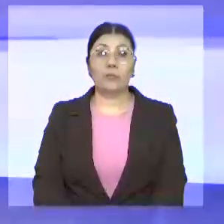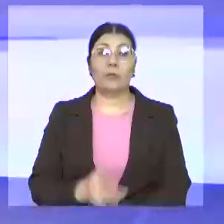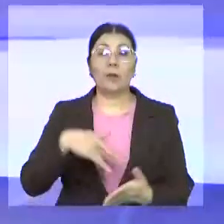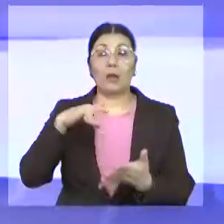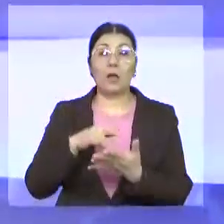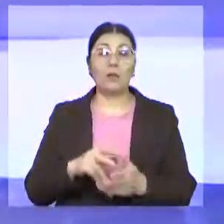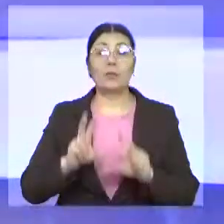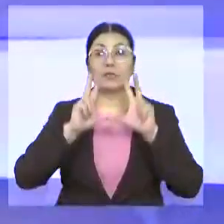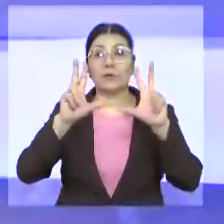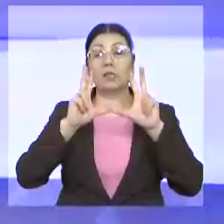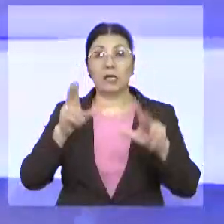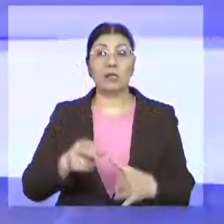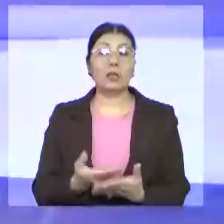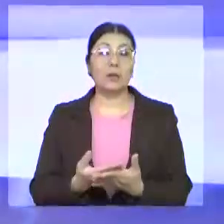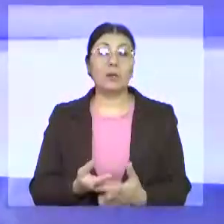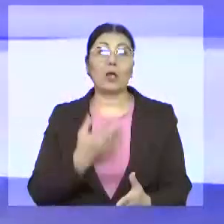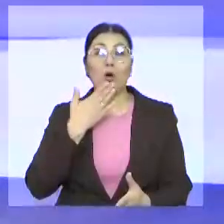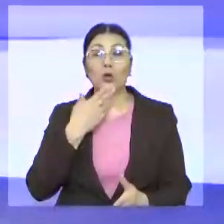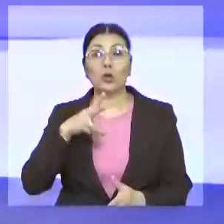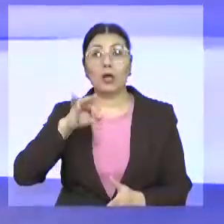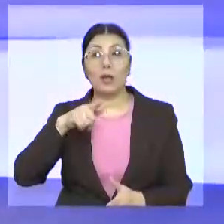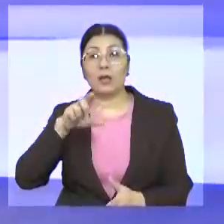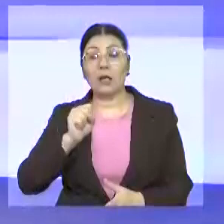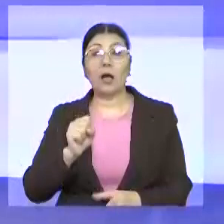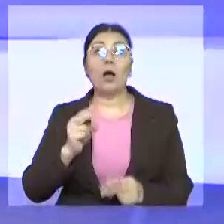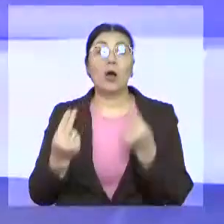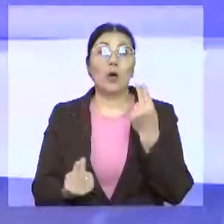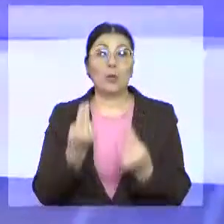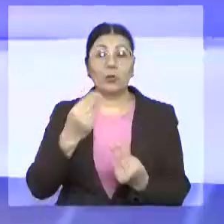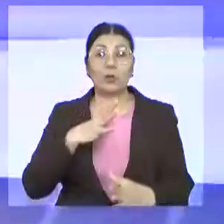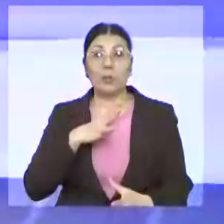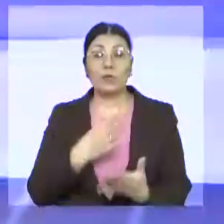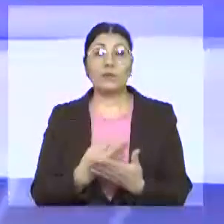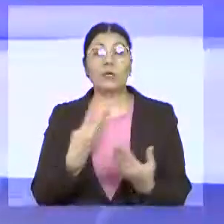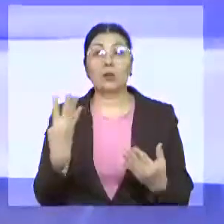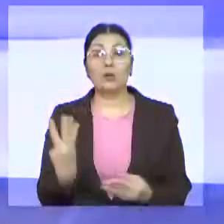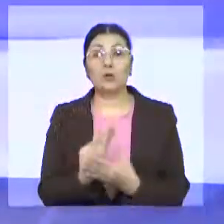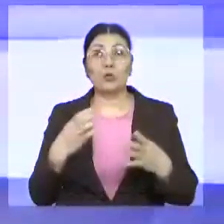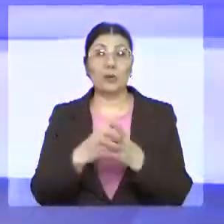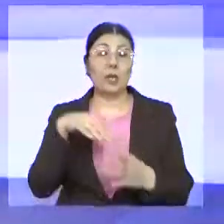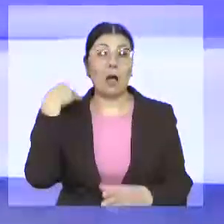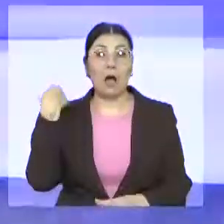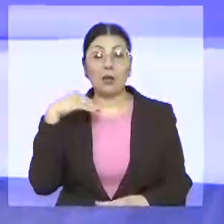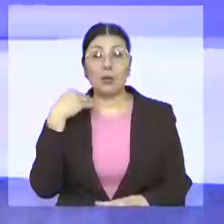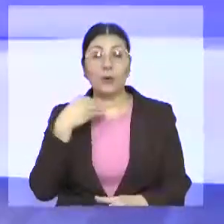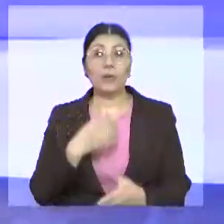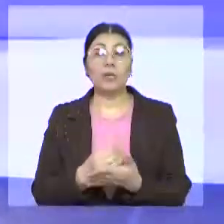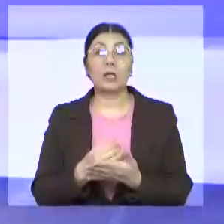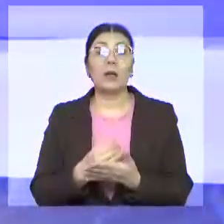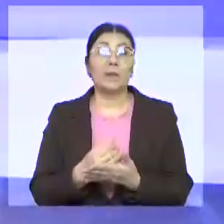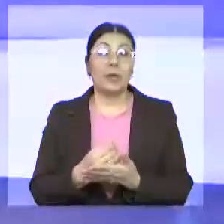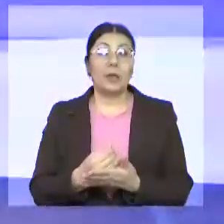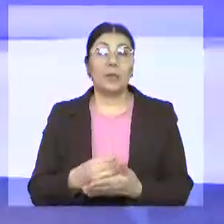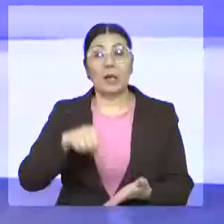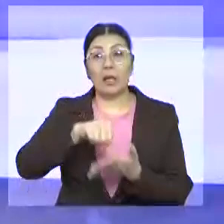Қалада волейболдан ерлер арасында ұлттық лига ойындары өтіп жатыр. Тартысты бәсекенің 4-ші турында Ақтөбе мен Павлодар құрама командалары